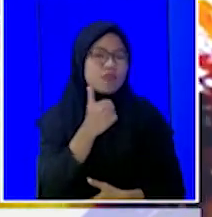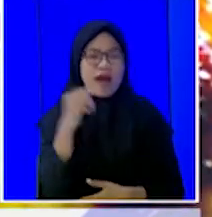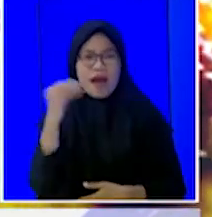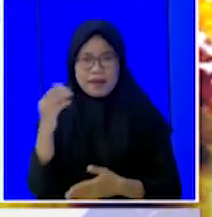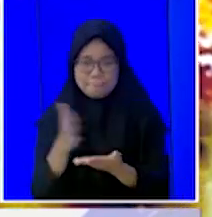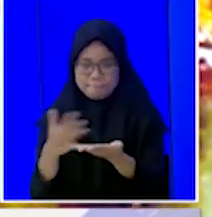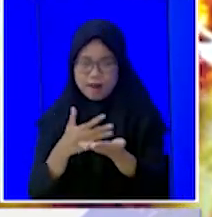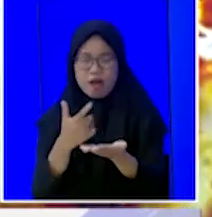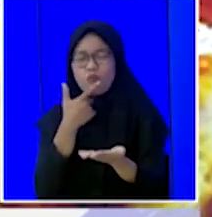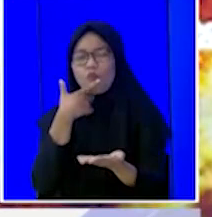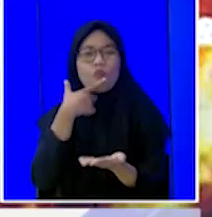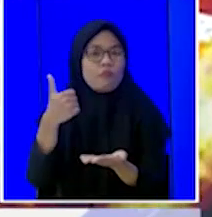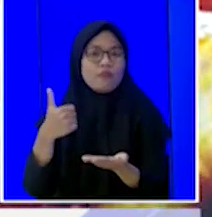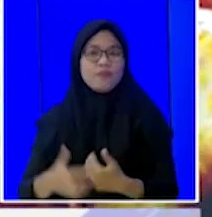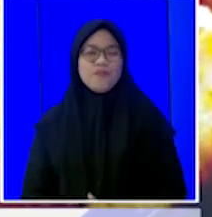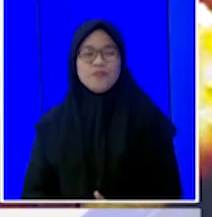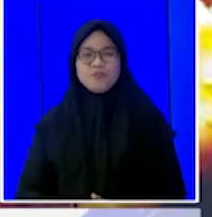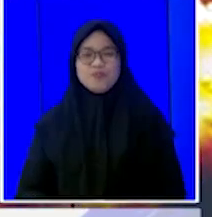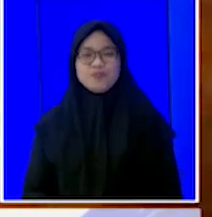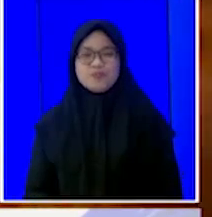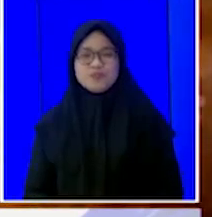di segmen Makan Enak.